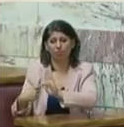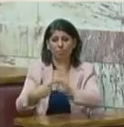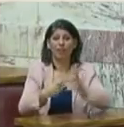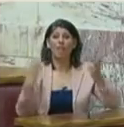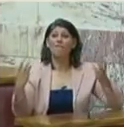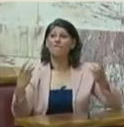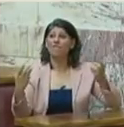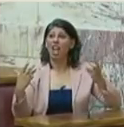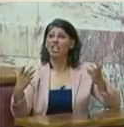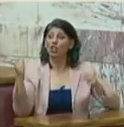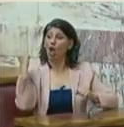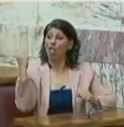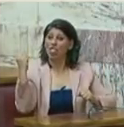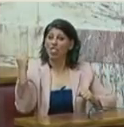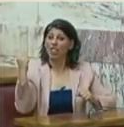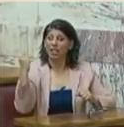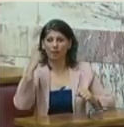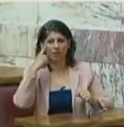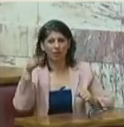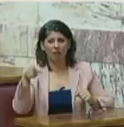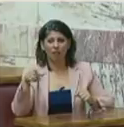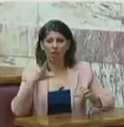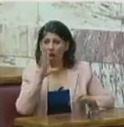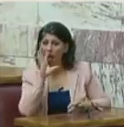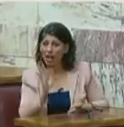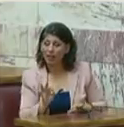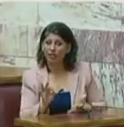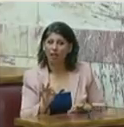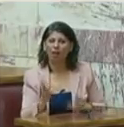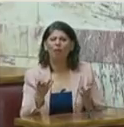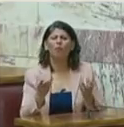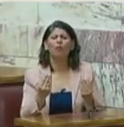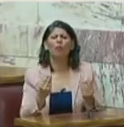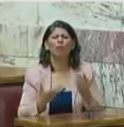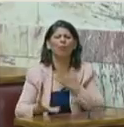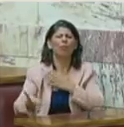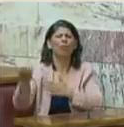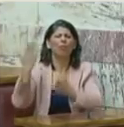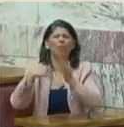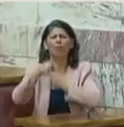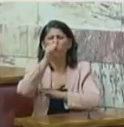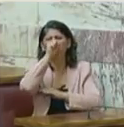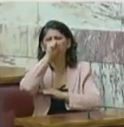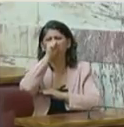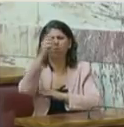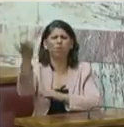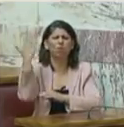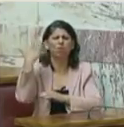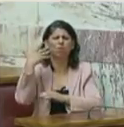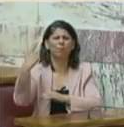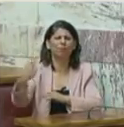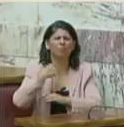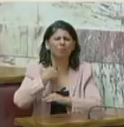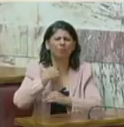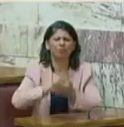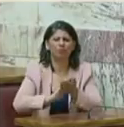και δυναμικές, είναι στην αλήθεια πολύ παλιές και αποτυχημένες. Όπως